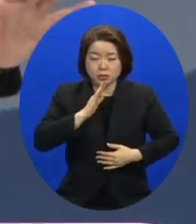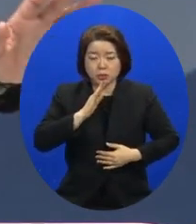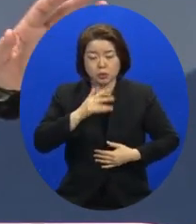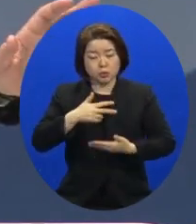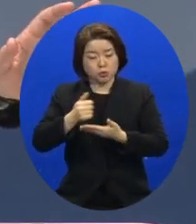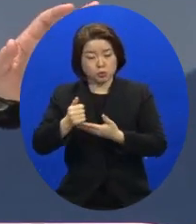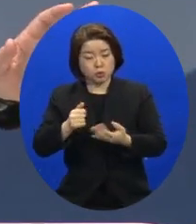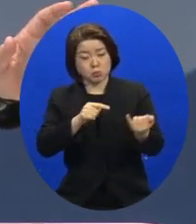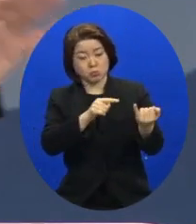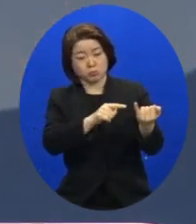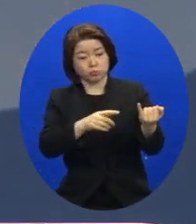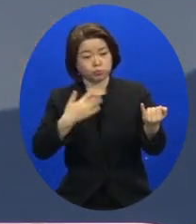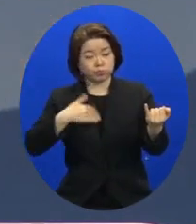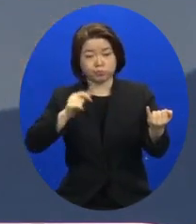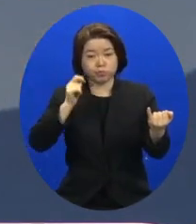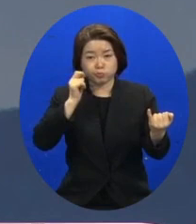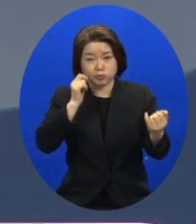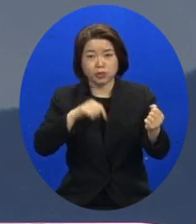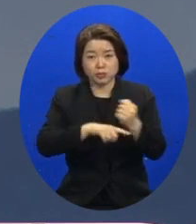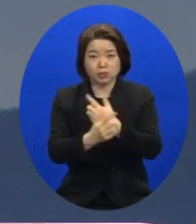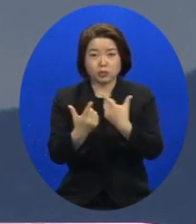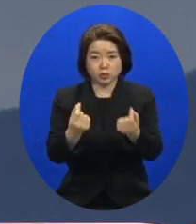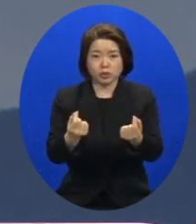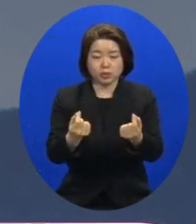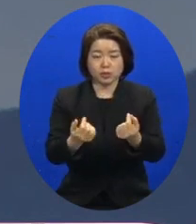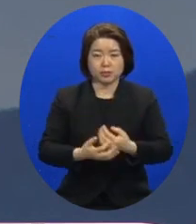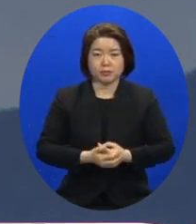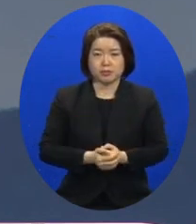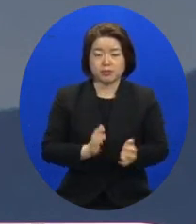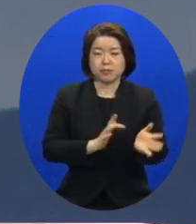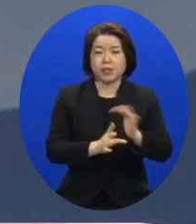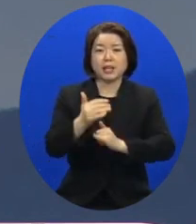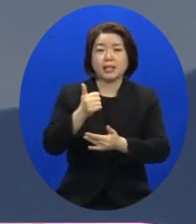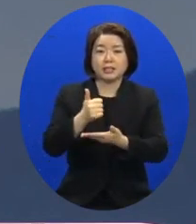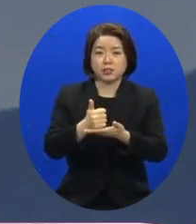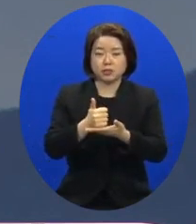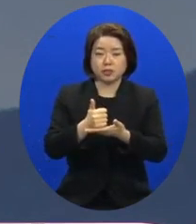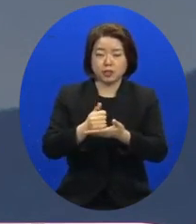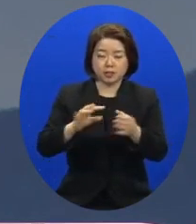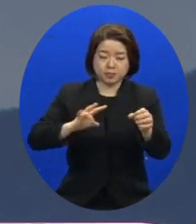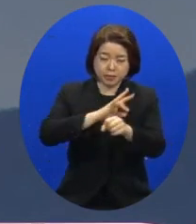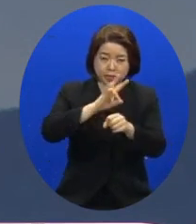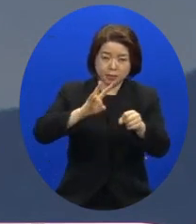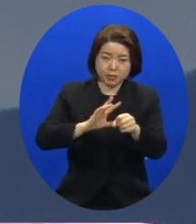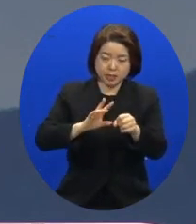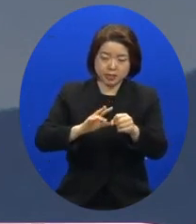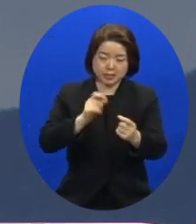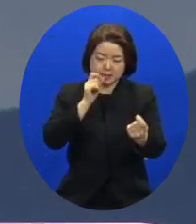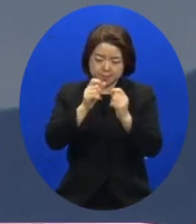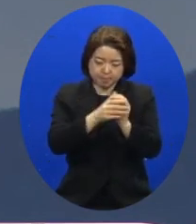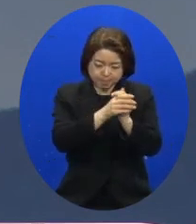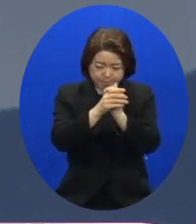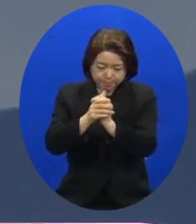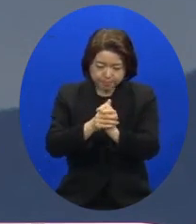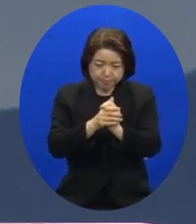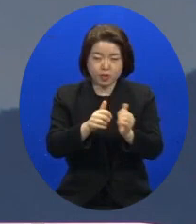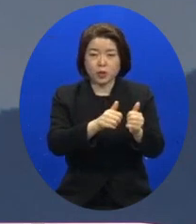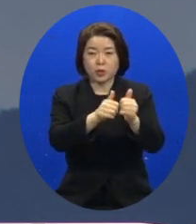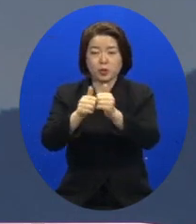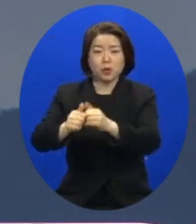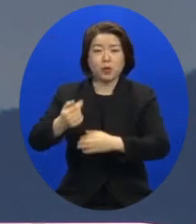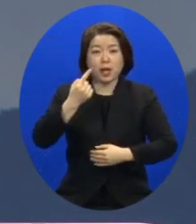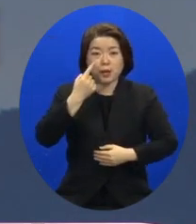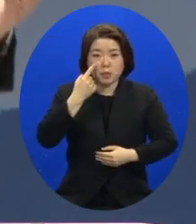전혀 모르는 사람이라는 뜻이죠. 예수님과 24시간 친밀히 동행하시라.